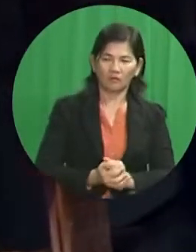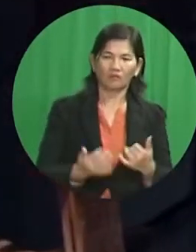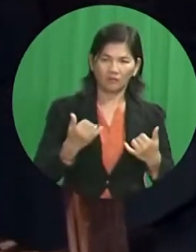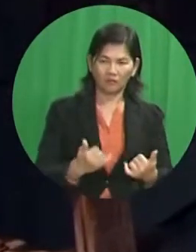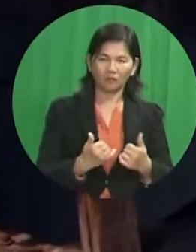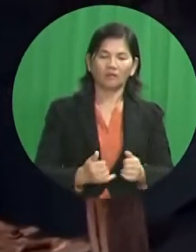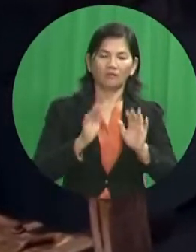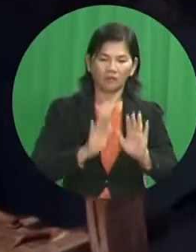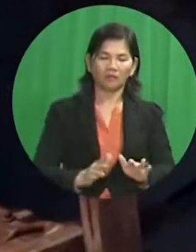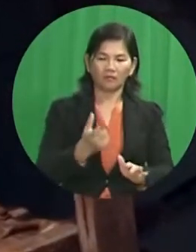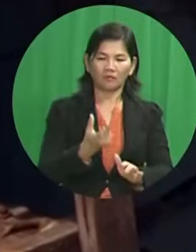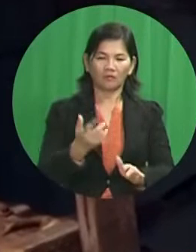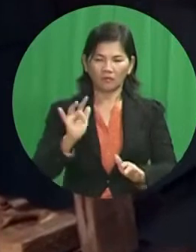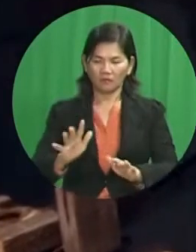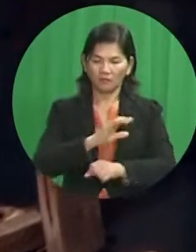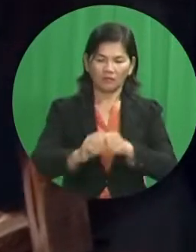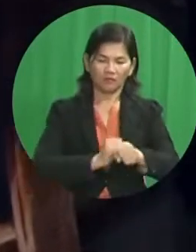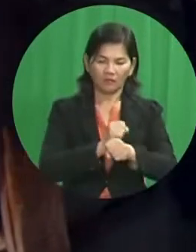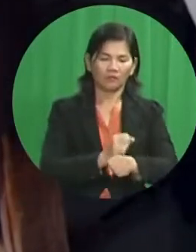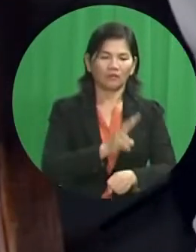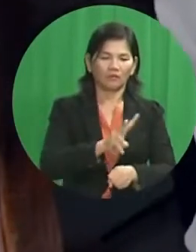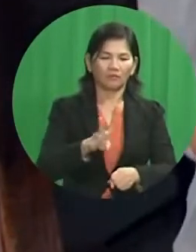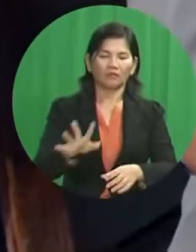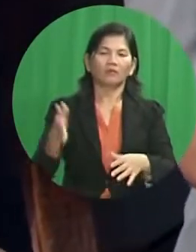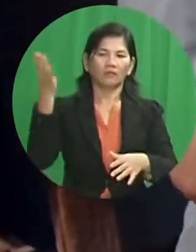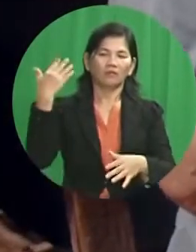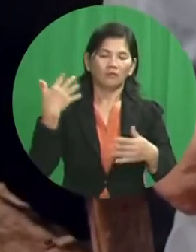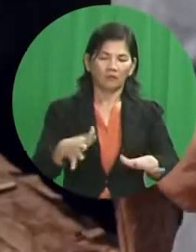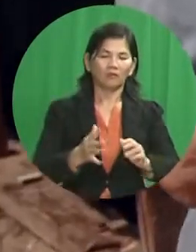ននៅដុនបាសនេះចាប់តាំងពីឆ្នាំ2014មកម្លេះ